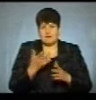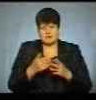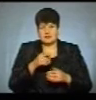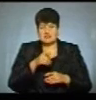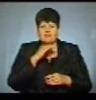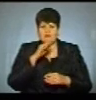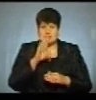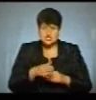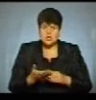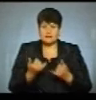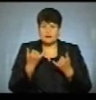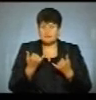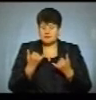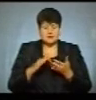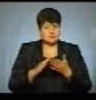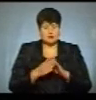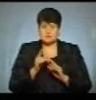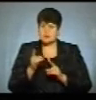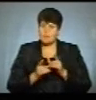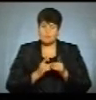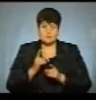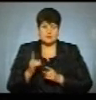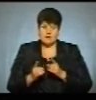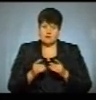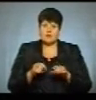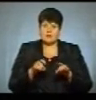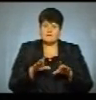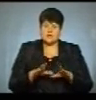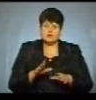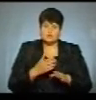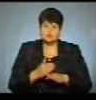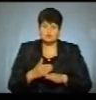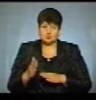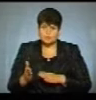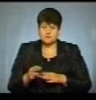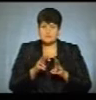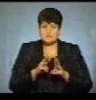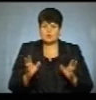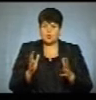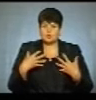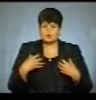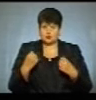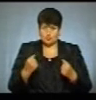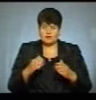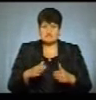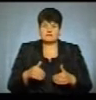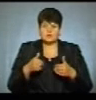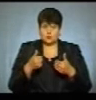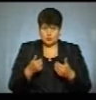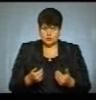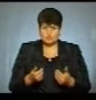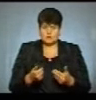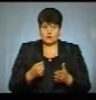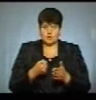рівня захворювань. Тепер ситуація змінилася, однак її вирішують. Міністерство охорони здоров'я звернулося, не знають про цю проблему,